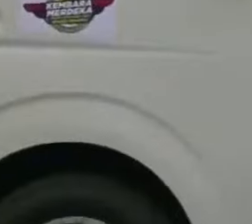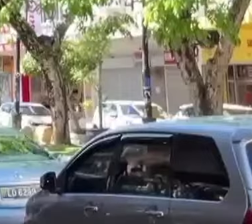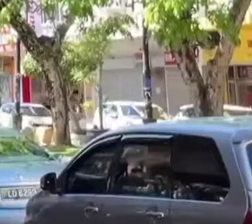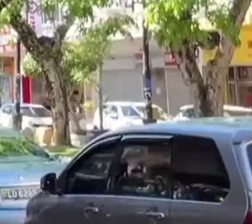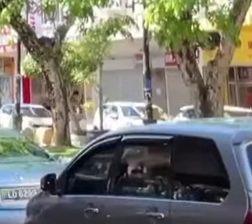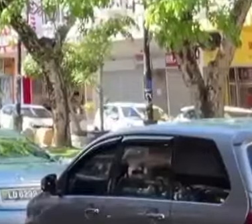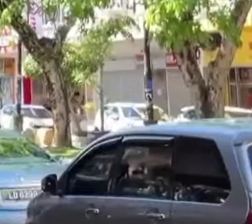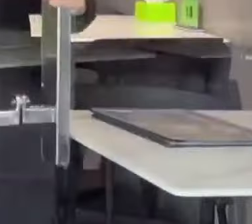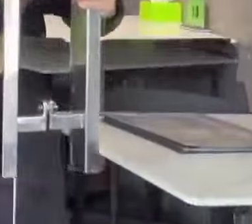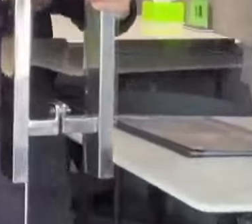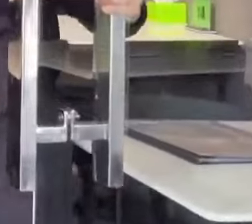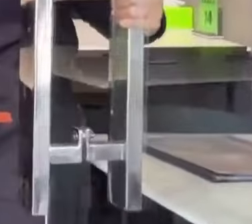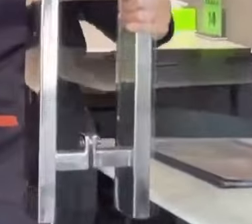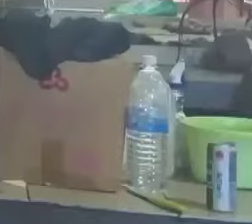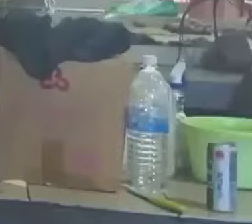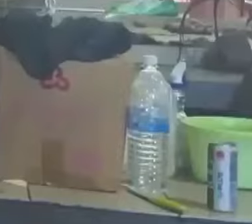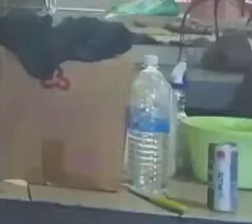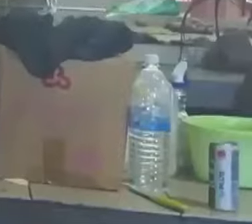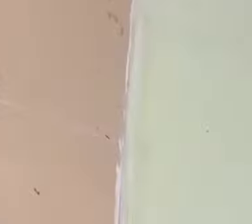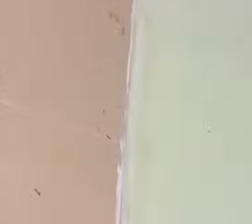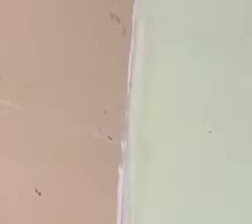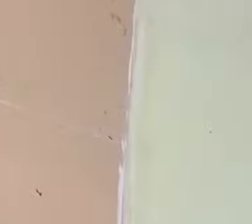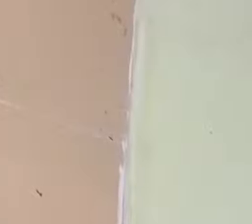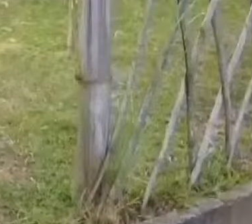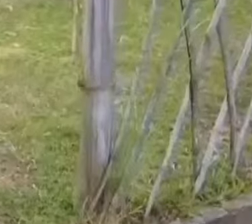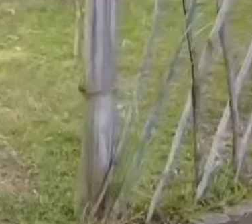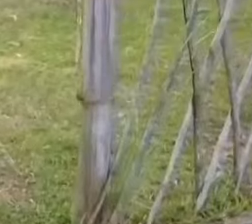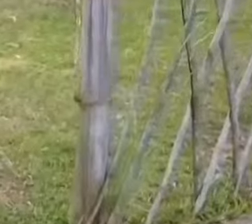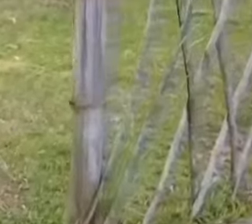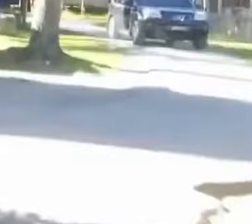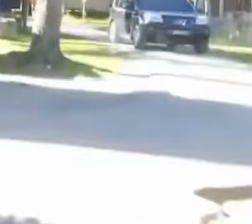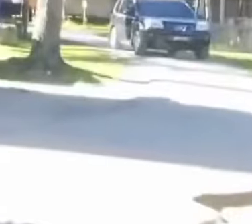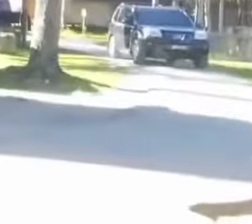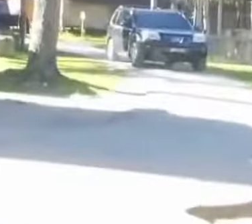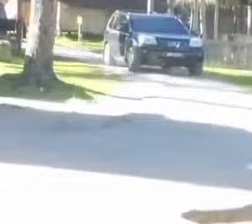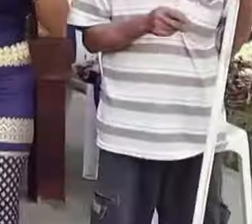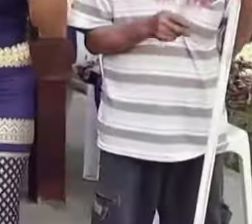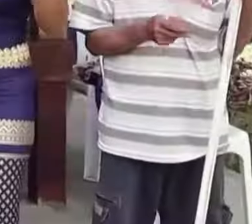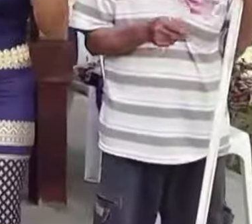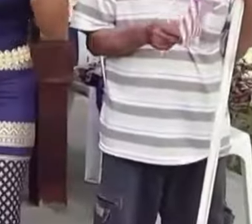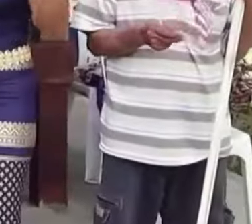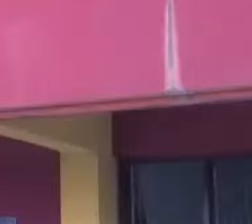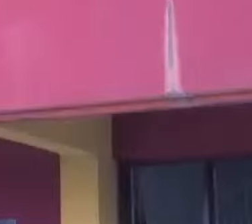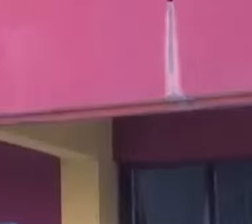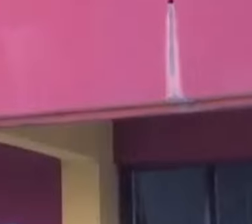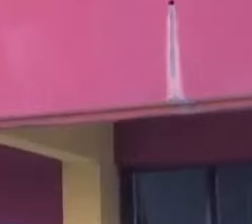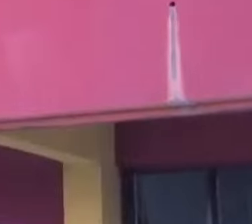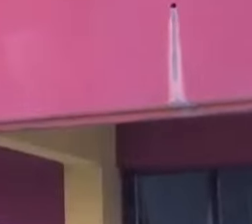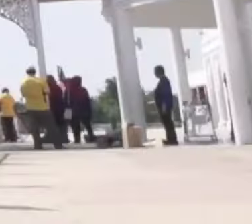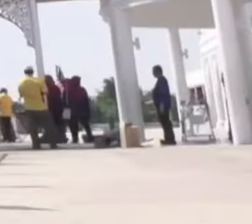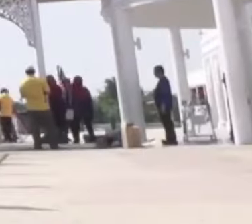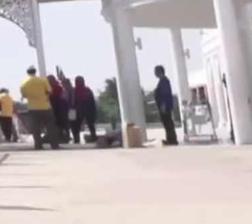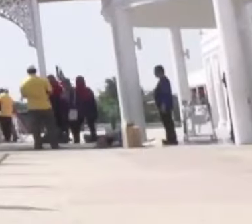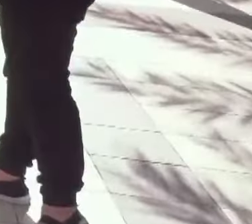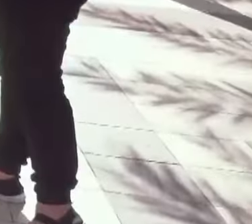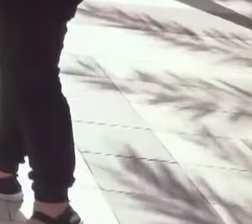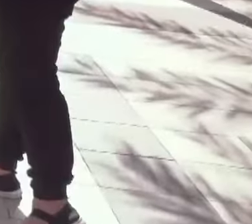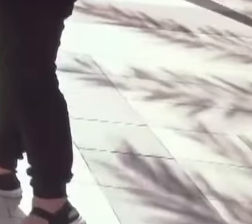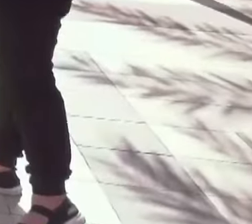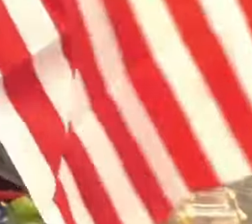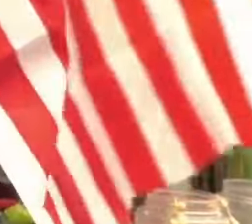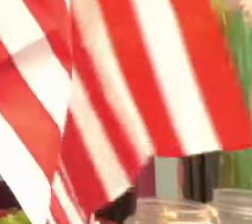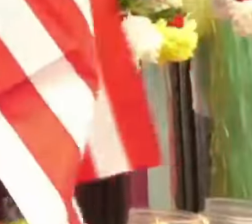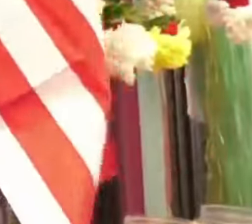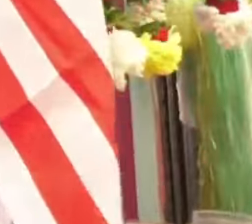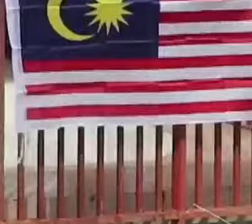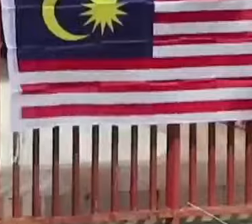negara. Dipasang di setiap gerai dan warung dan rumah dan pondok, setiap sekolah dan masjid